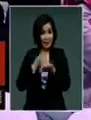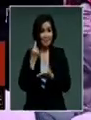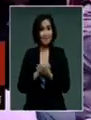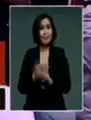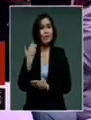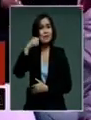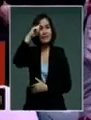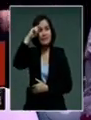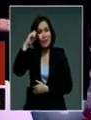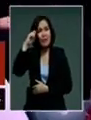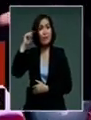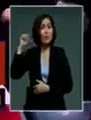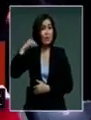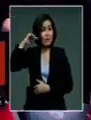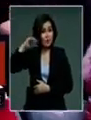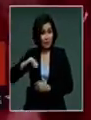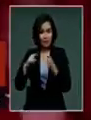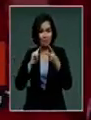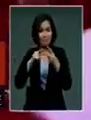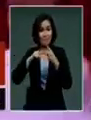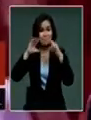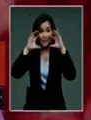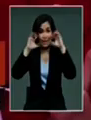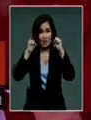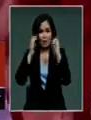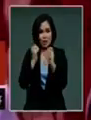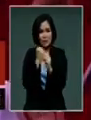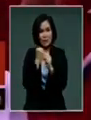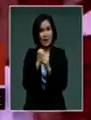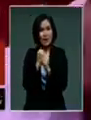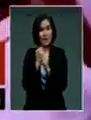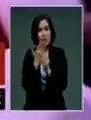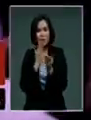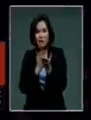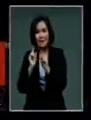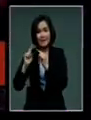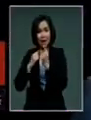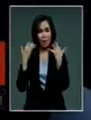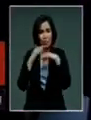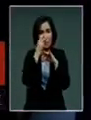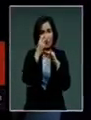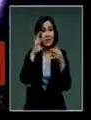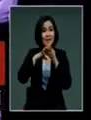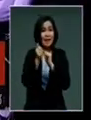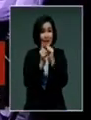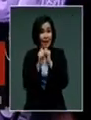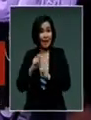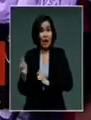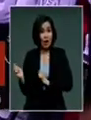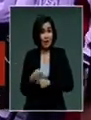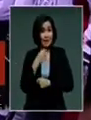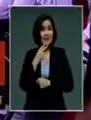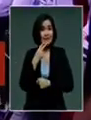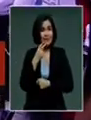จองและก็ประธานาธิบดีมูนนะครับพร้อมเจ้าหน้าที่ของ2ฝ่ายได้ไปร่วมชมการแข่งขันกีฬาฮอกกี้น้ำแข็งประเภทหญิง